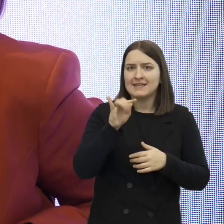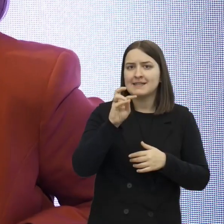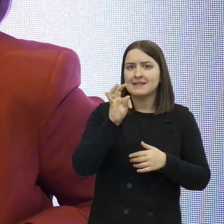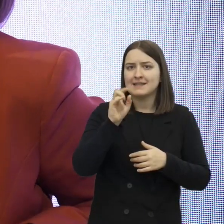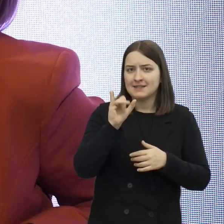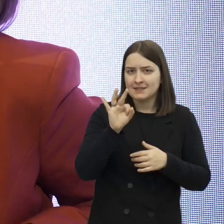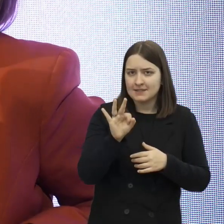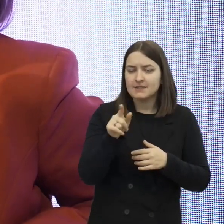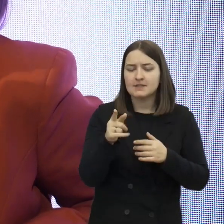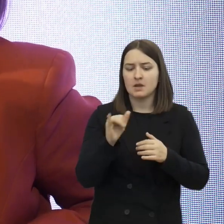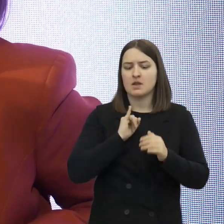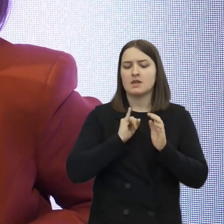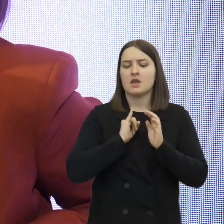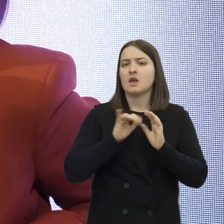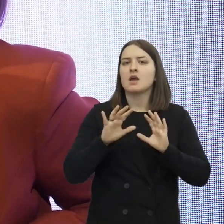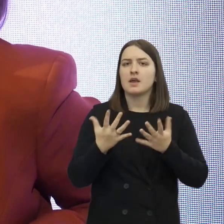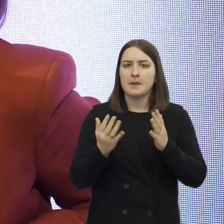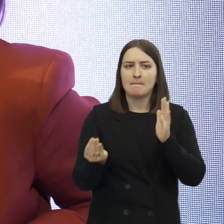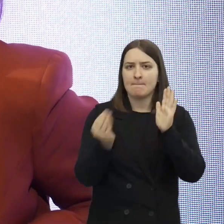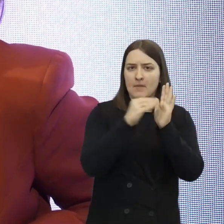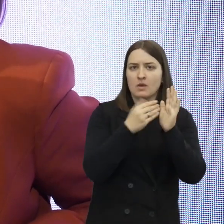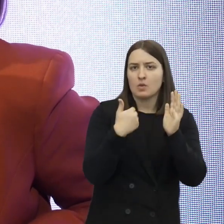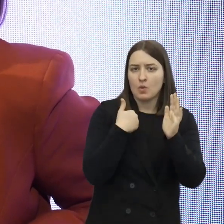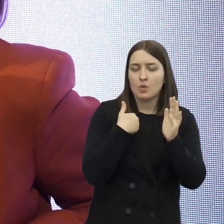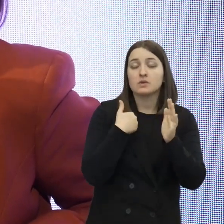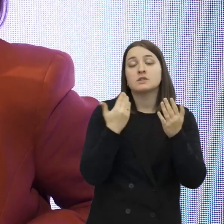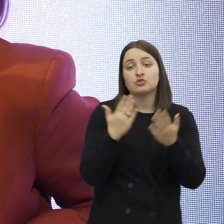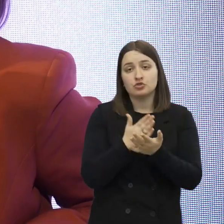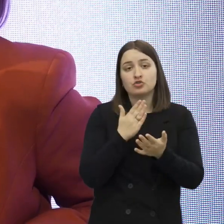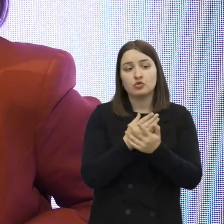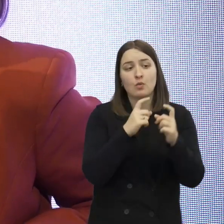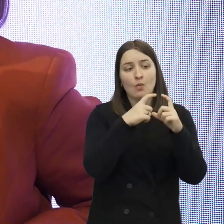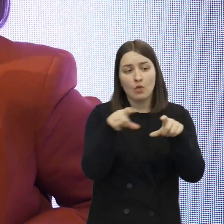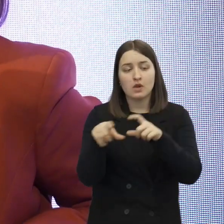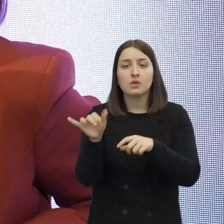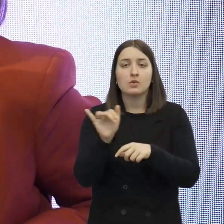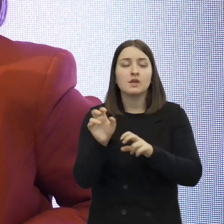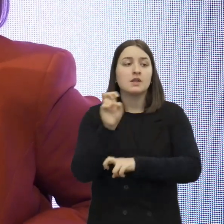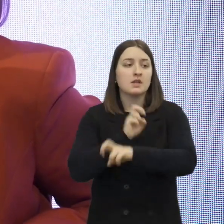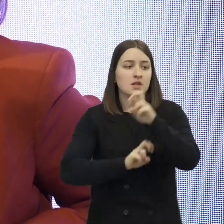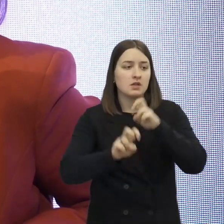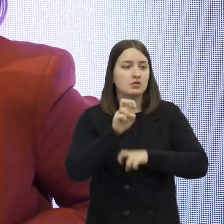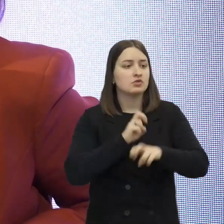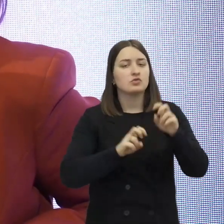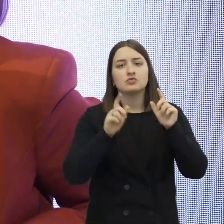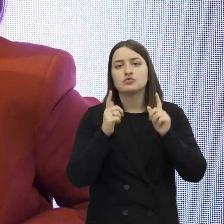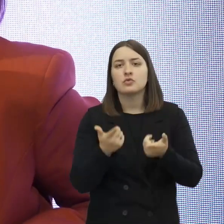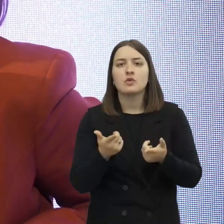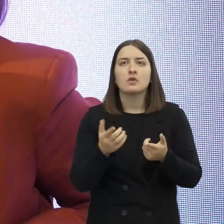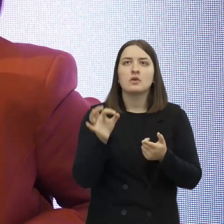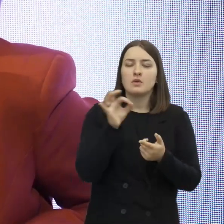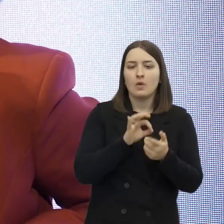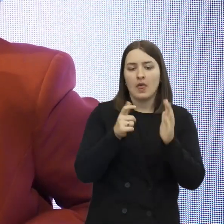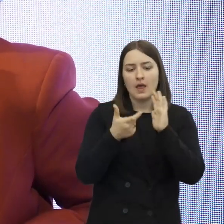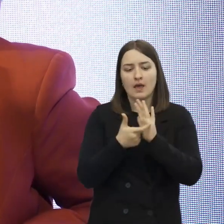identifikuojasi. Tai yra mokyklų irgi, kurios ieško sprendimų, kaip užtikrinti, pavyzdžiui, persirengimo